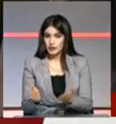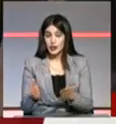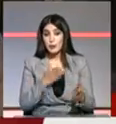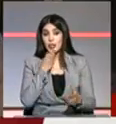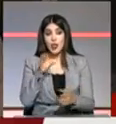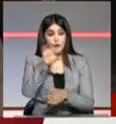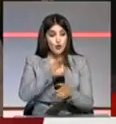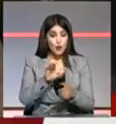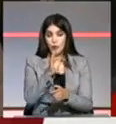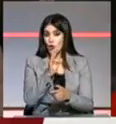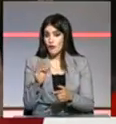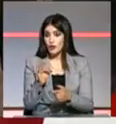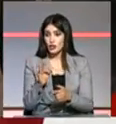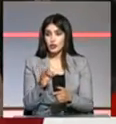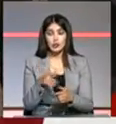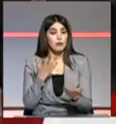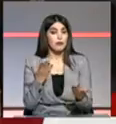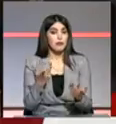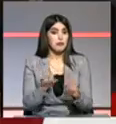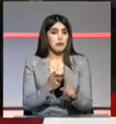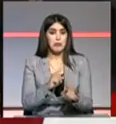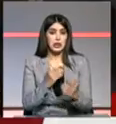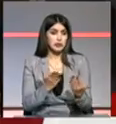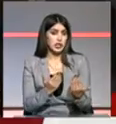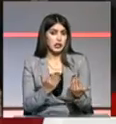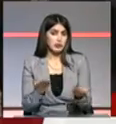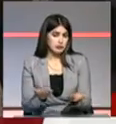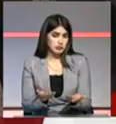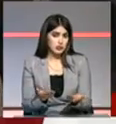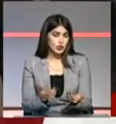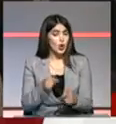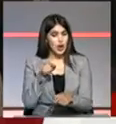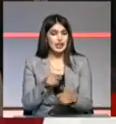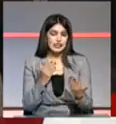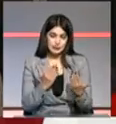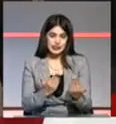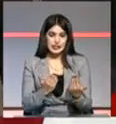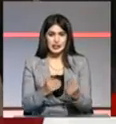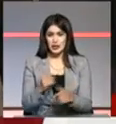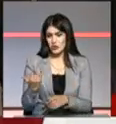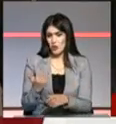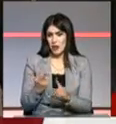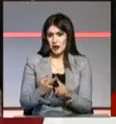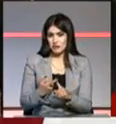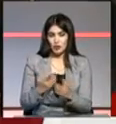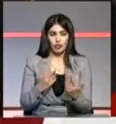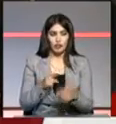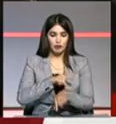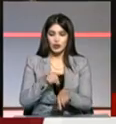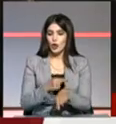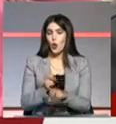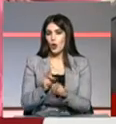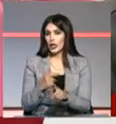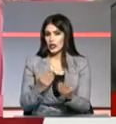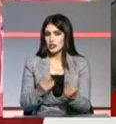في فرنسا في ستاد دو فرونس معناها دي كو انوم، دونك لازم شويه هكاك، سي با غراف مش مشكله، معناها ساعه من زمان مش مشكله